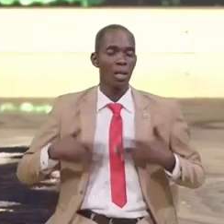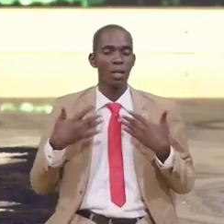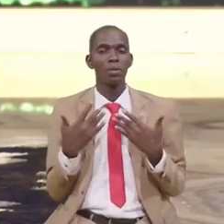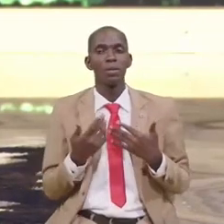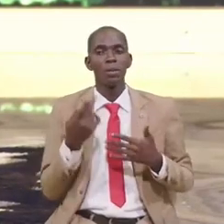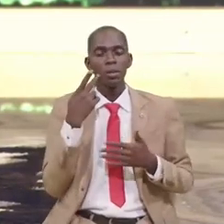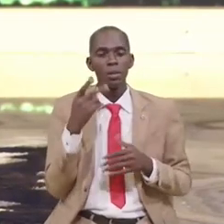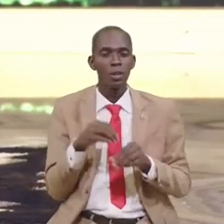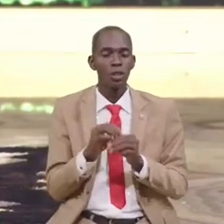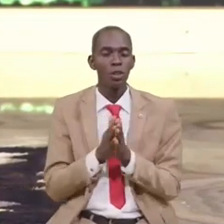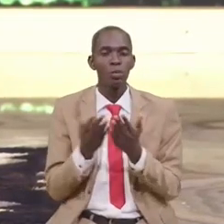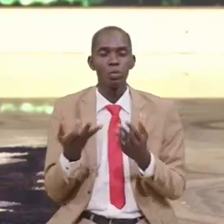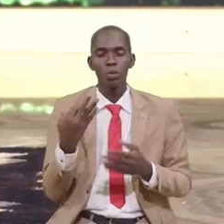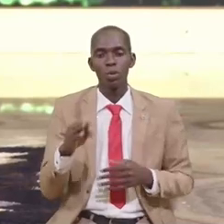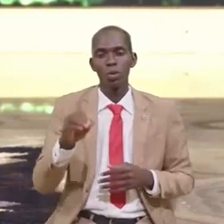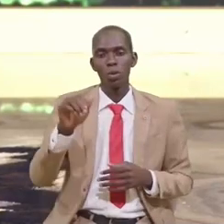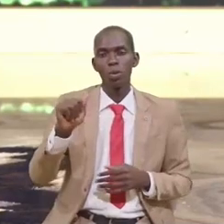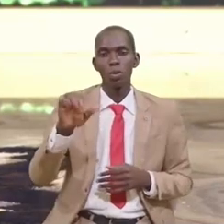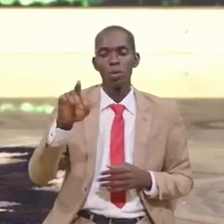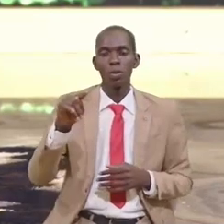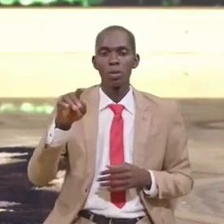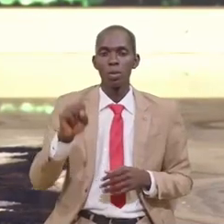était monté au ciel.